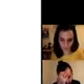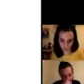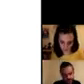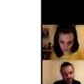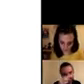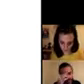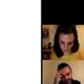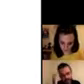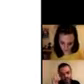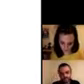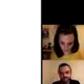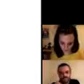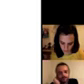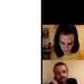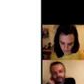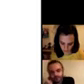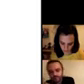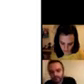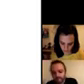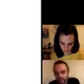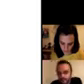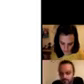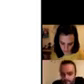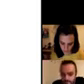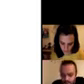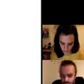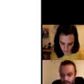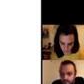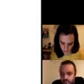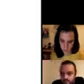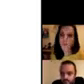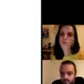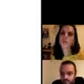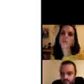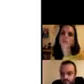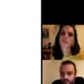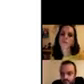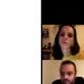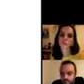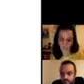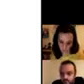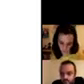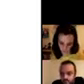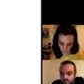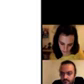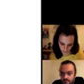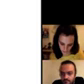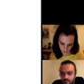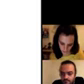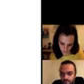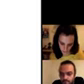Saadet Tuğçe Tezer'le beraber size onların sözcüsü olarak Kabataş Transfer Merkezi'nin bildiğiniz gibi Martı